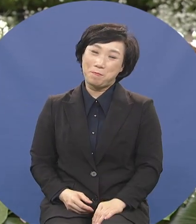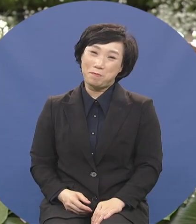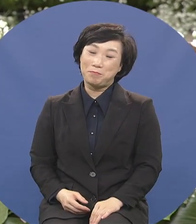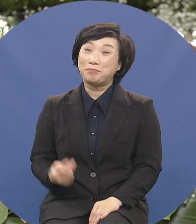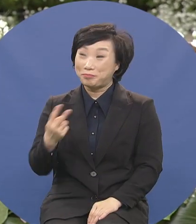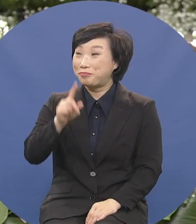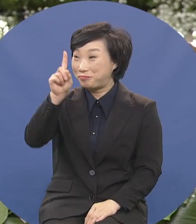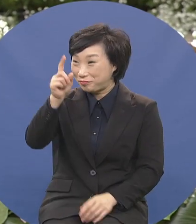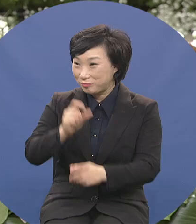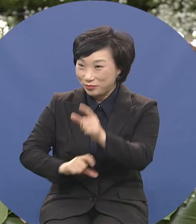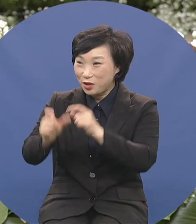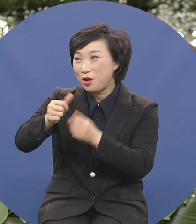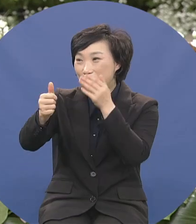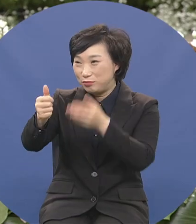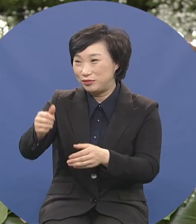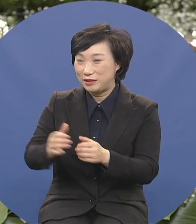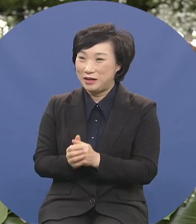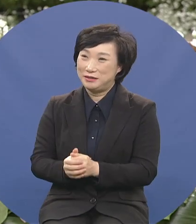다시 말하노니